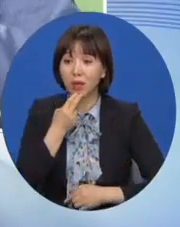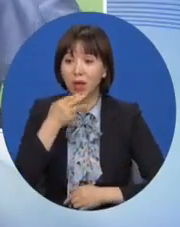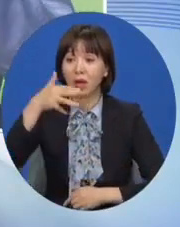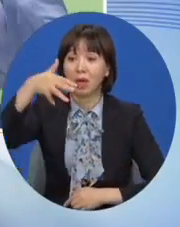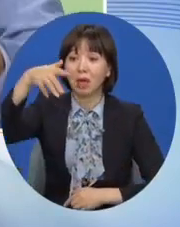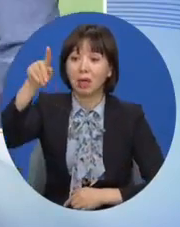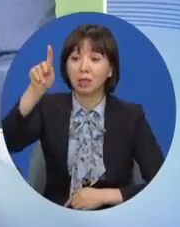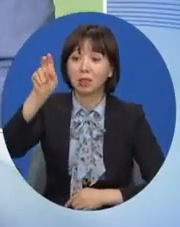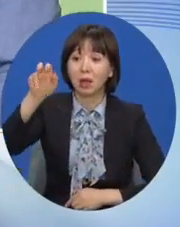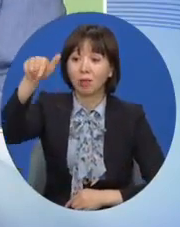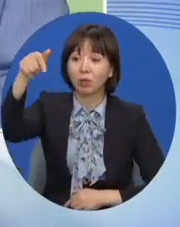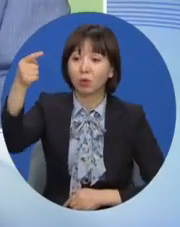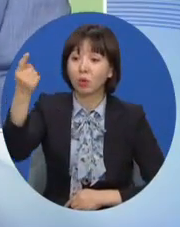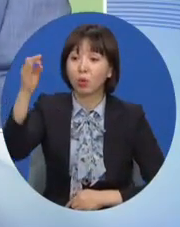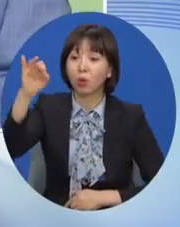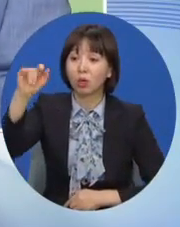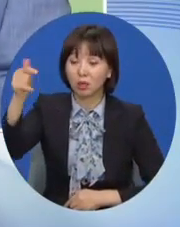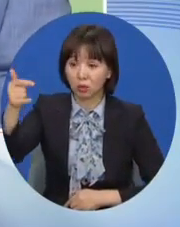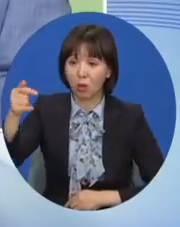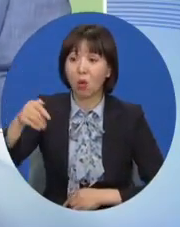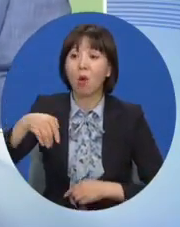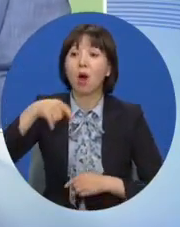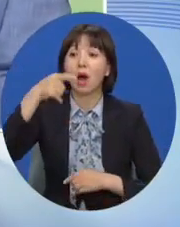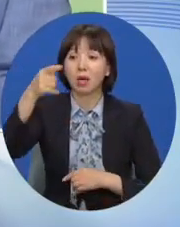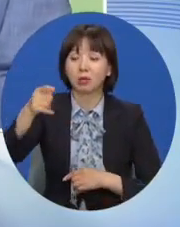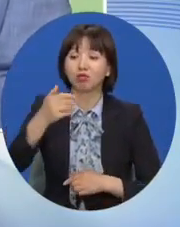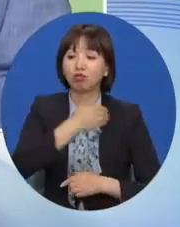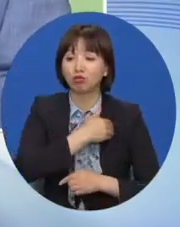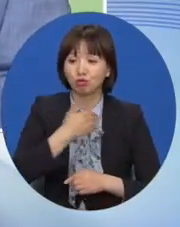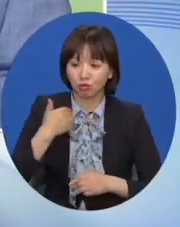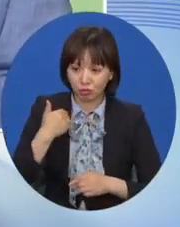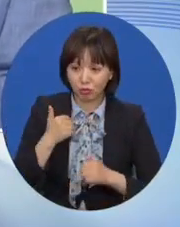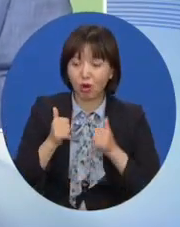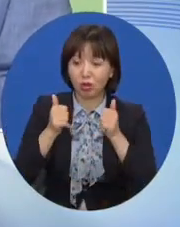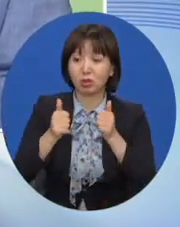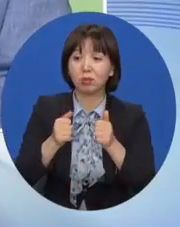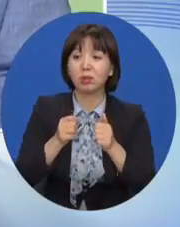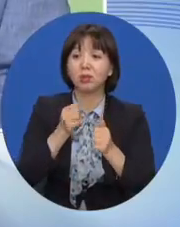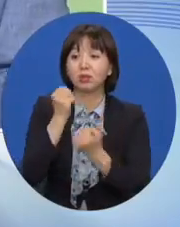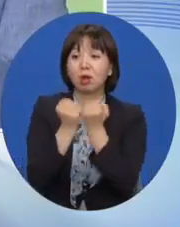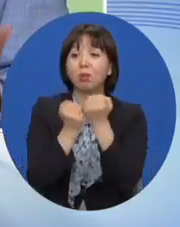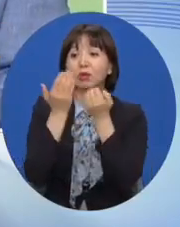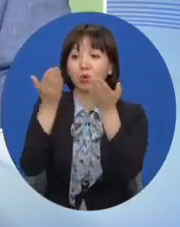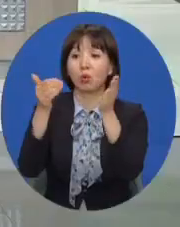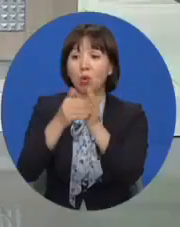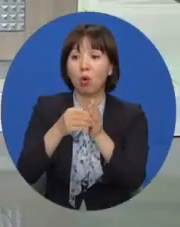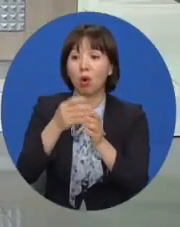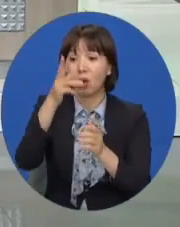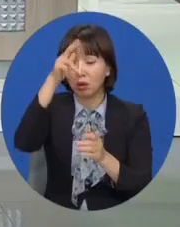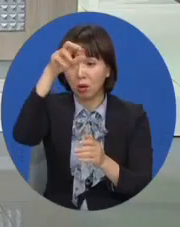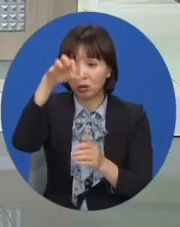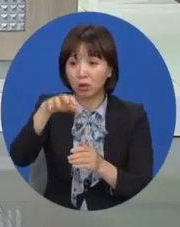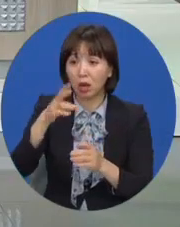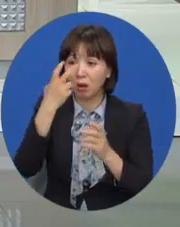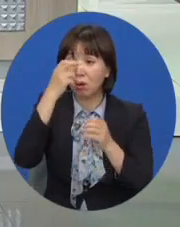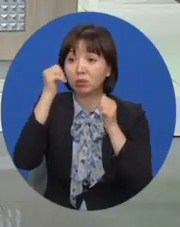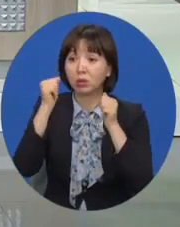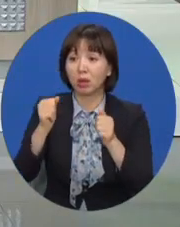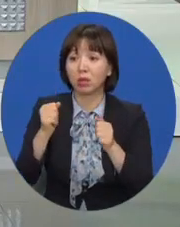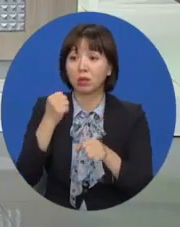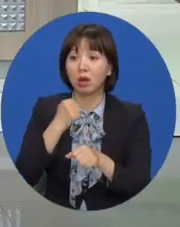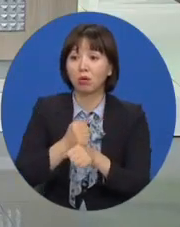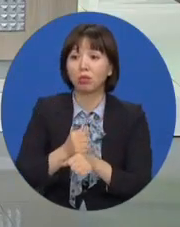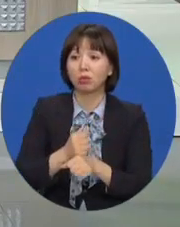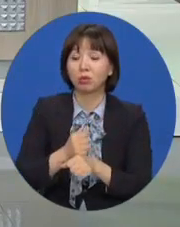참고인으로 제가 있었던 사실을 가서 충실하게 소명했죠. 그건 검찰이나 아니면 경찰에서 충분히 수사할 일이지. 네. 어찌 시장님께서